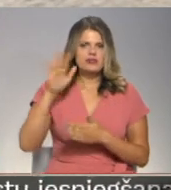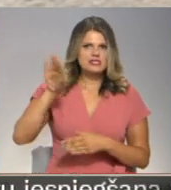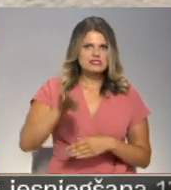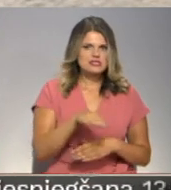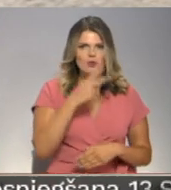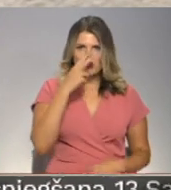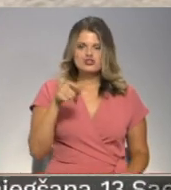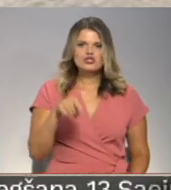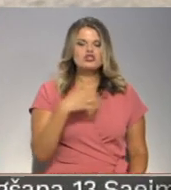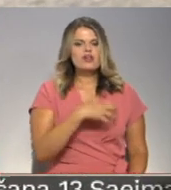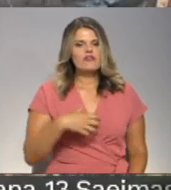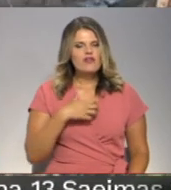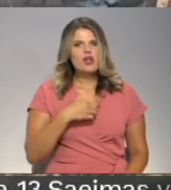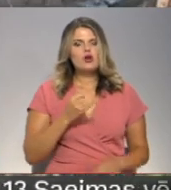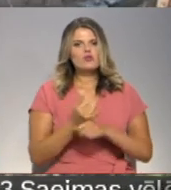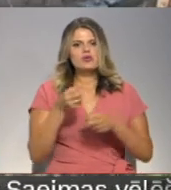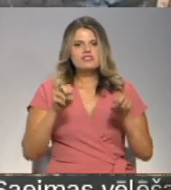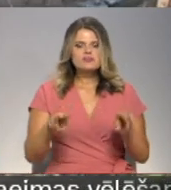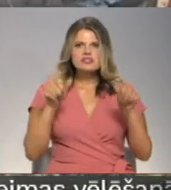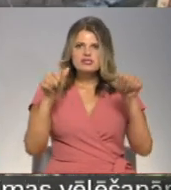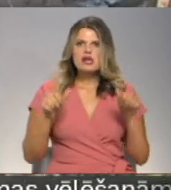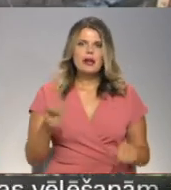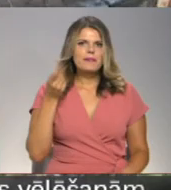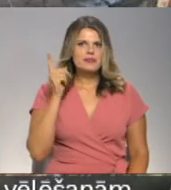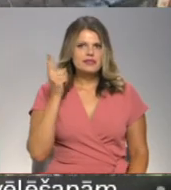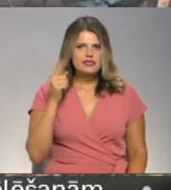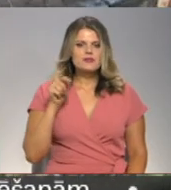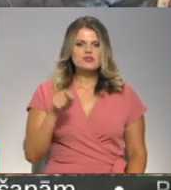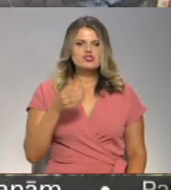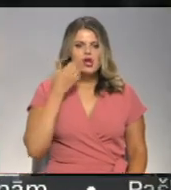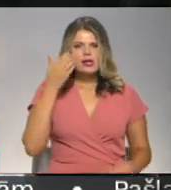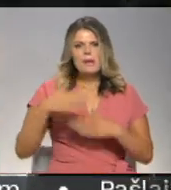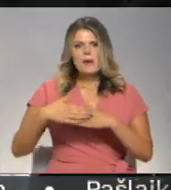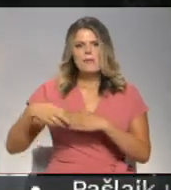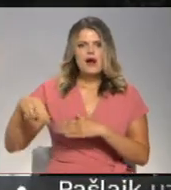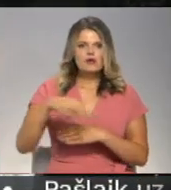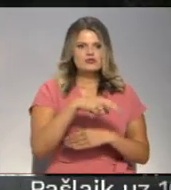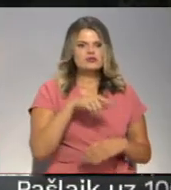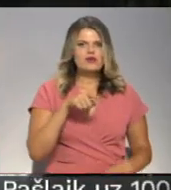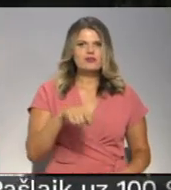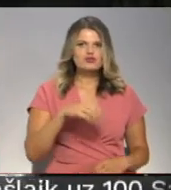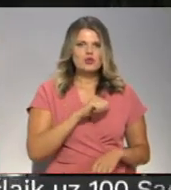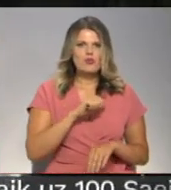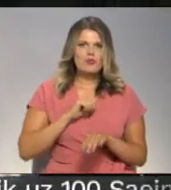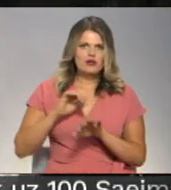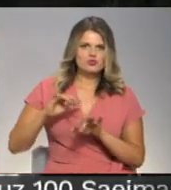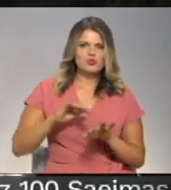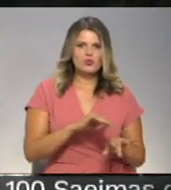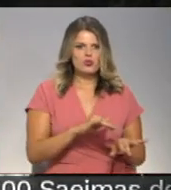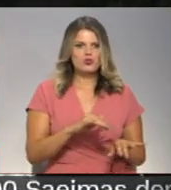uzskata, ka šeit vajadzētu būt turistiem domātām brīdinājumu zīmēm. Te, kad pa maliņu staigā viņš jau pats tur grūst kaut kā